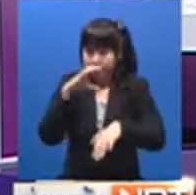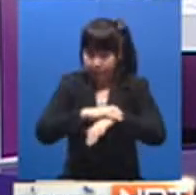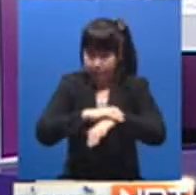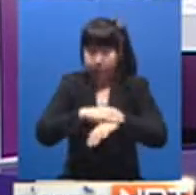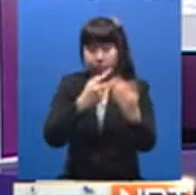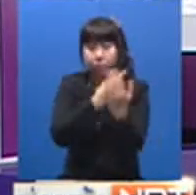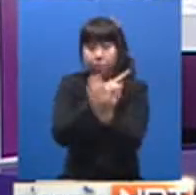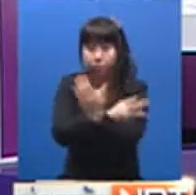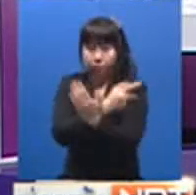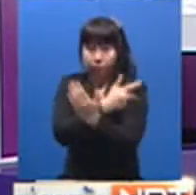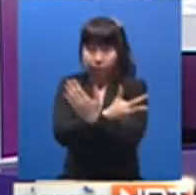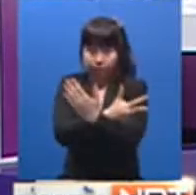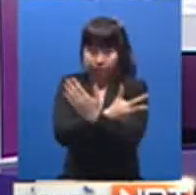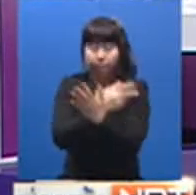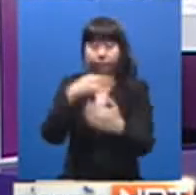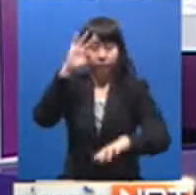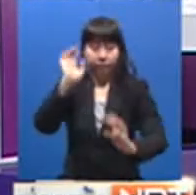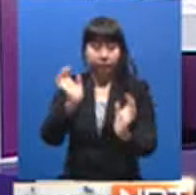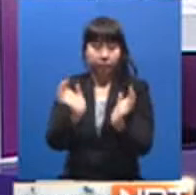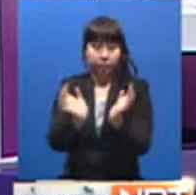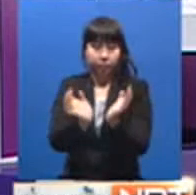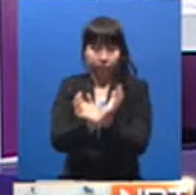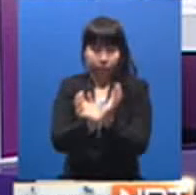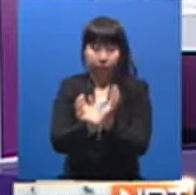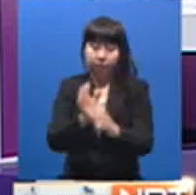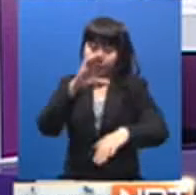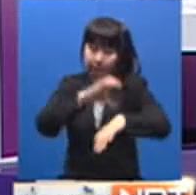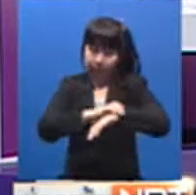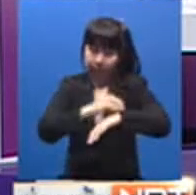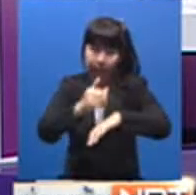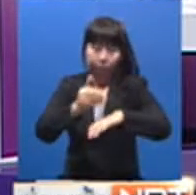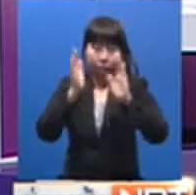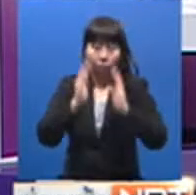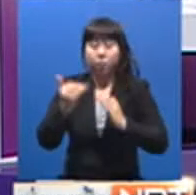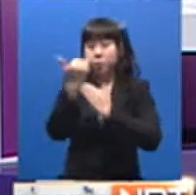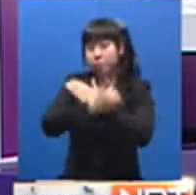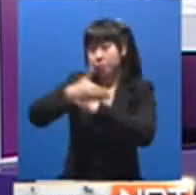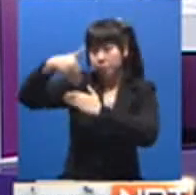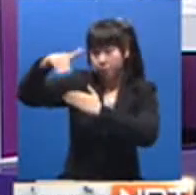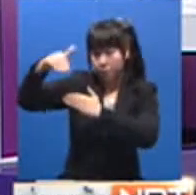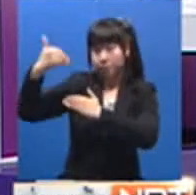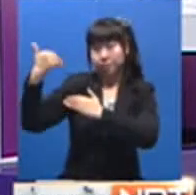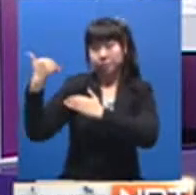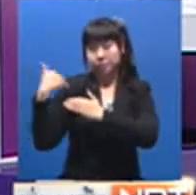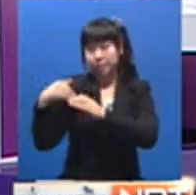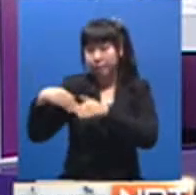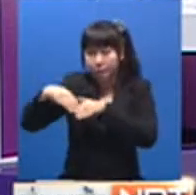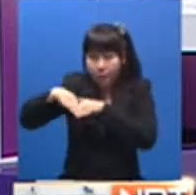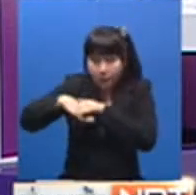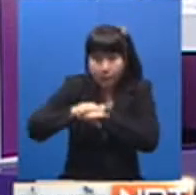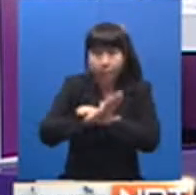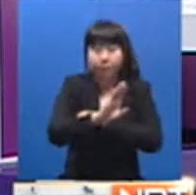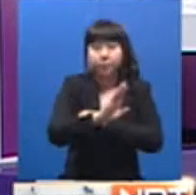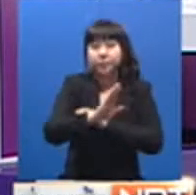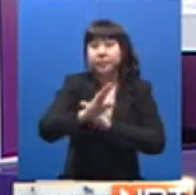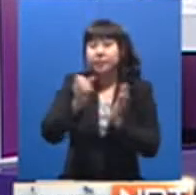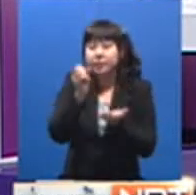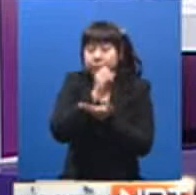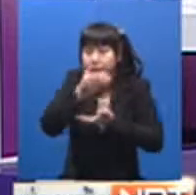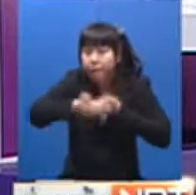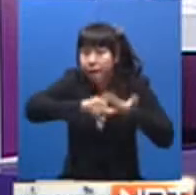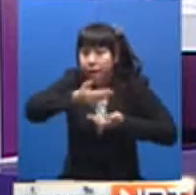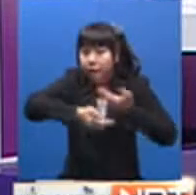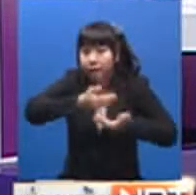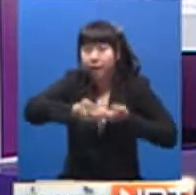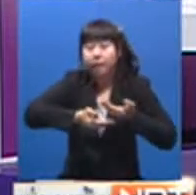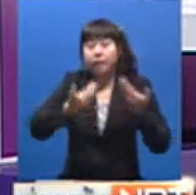ที่จังหวัดภูเก็ตค่ะตำรวจภูธรทุ่มครองนั้นสามารถจับกุมชาวต่างชาติที่รักลอบค้ายาเสพติด